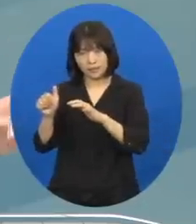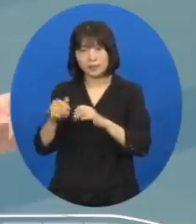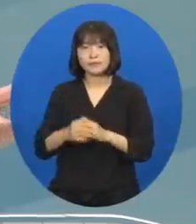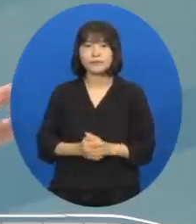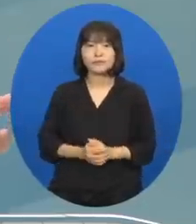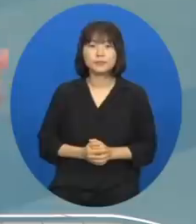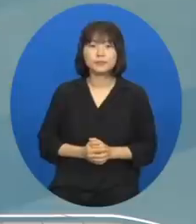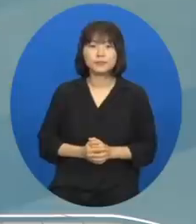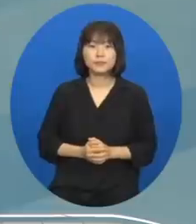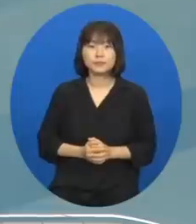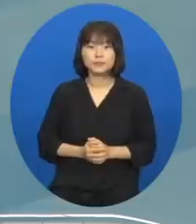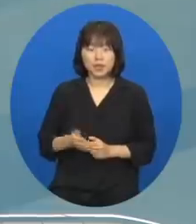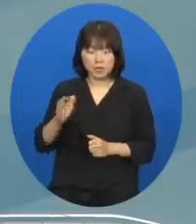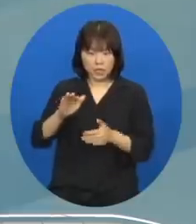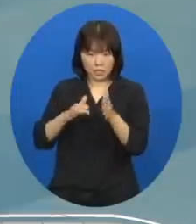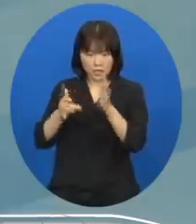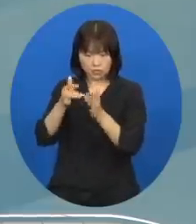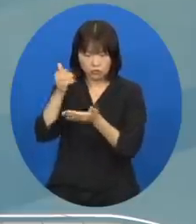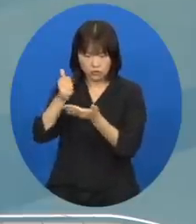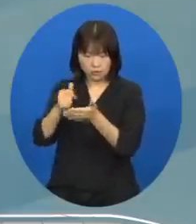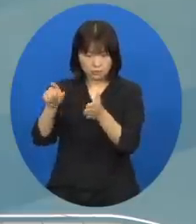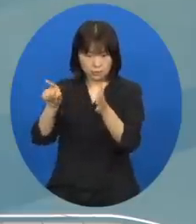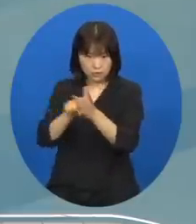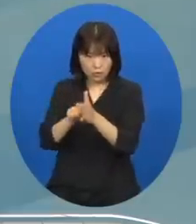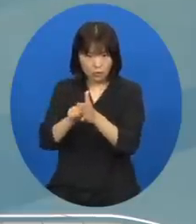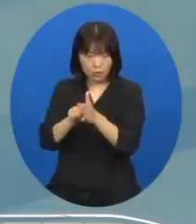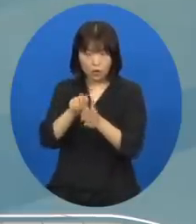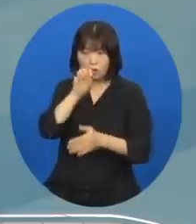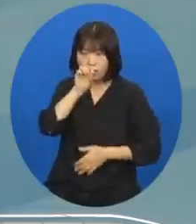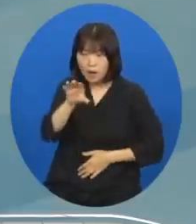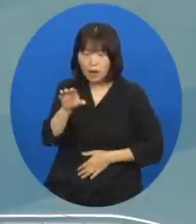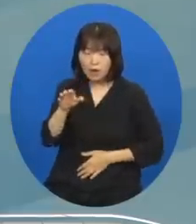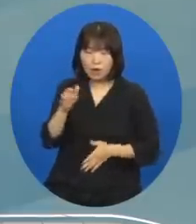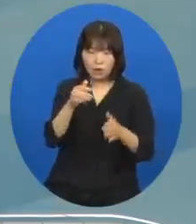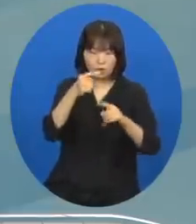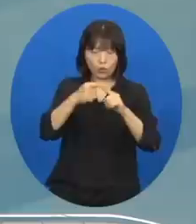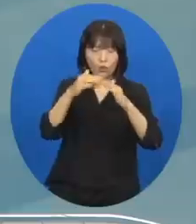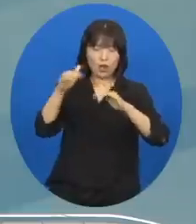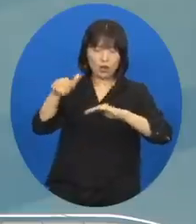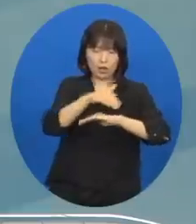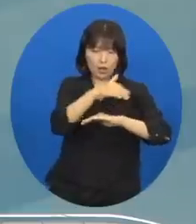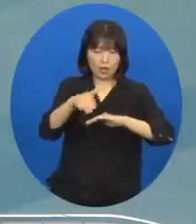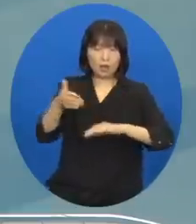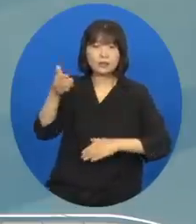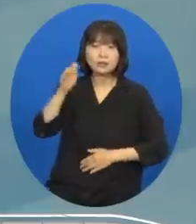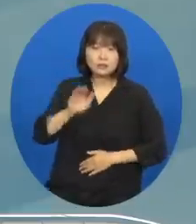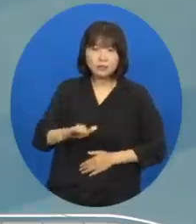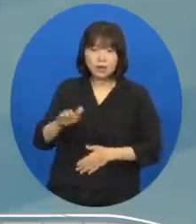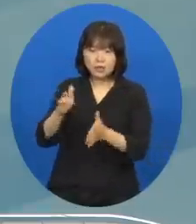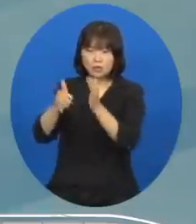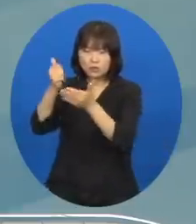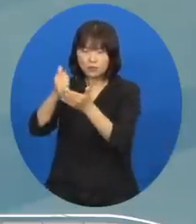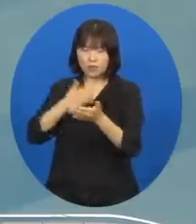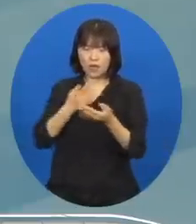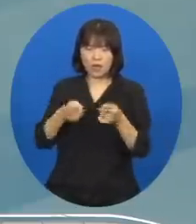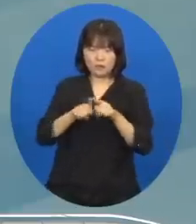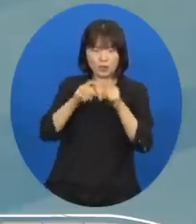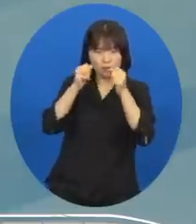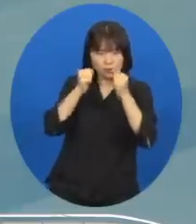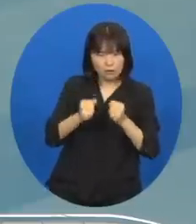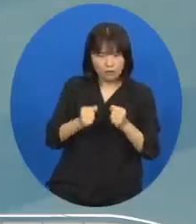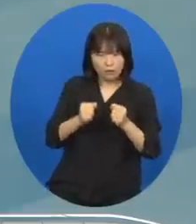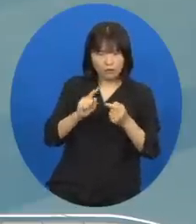그런데 예수님을 믿는다고 하고 또 교회는 다니는데도 예수님이 나와 함께 계시는 것